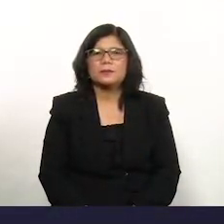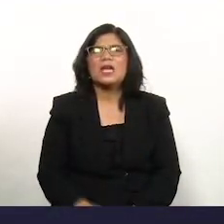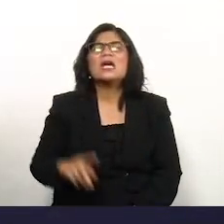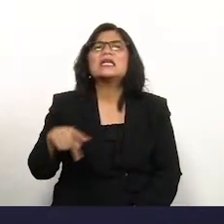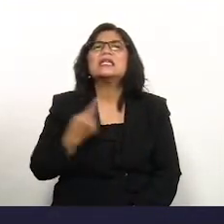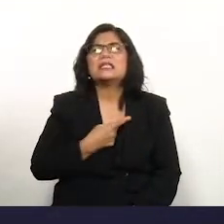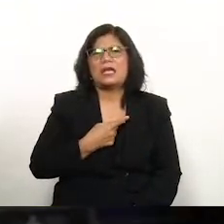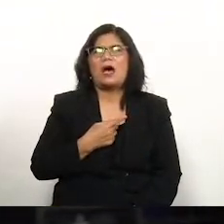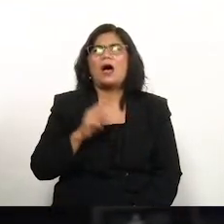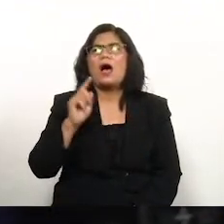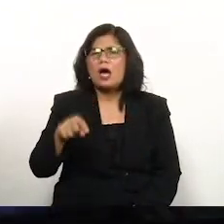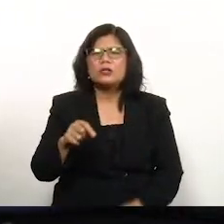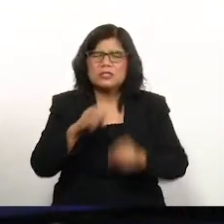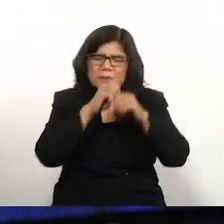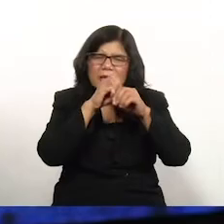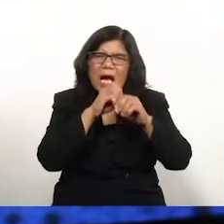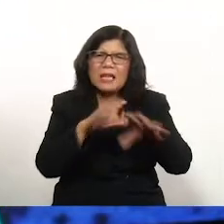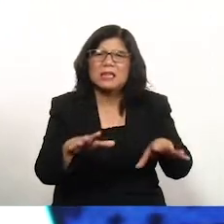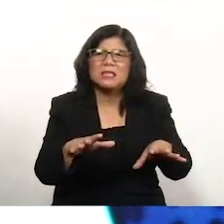Hai we need to be blessed